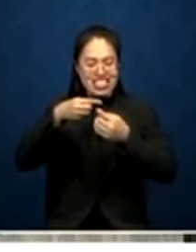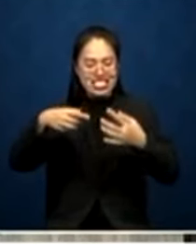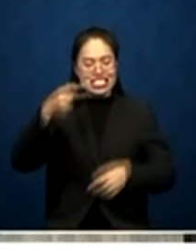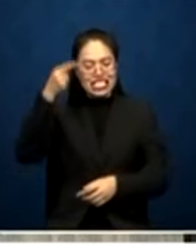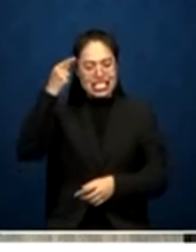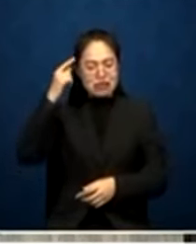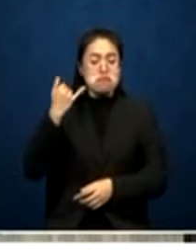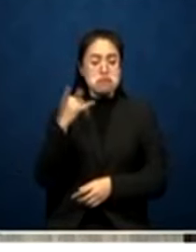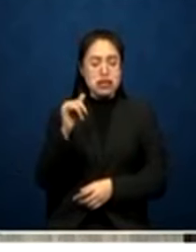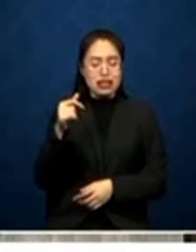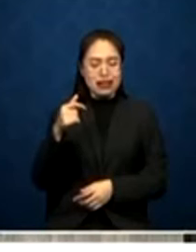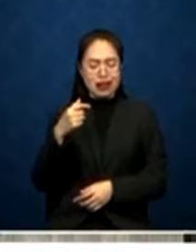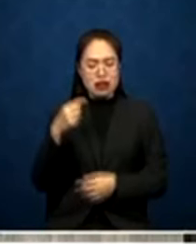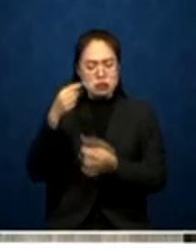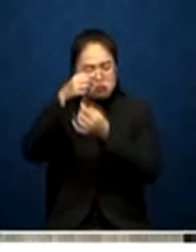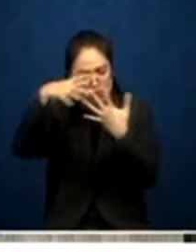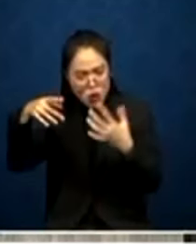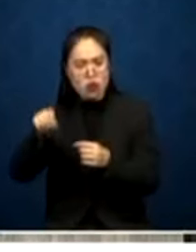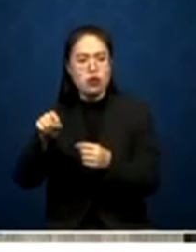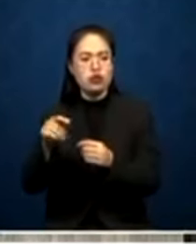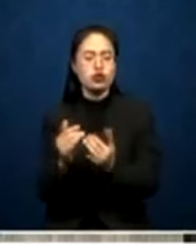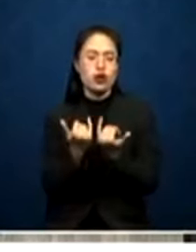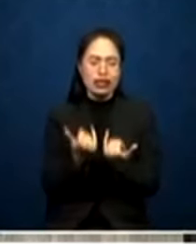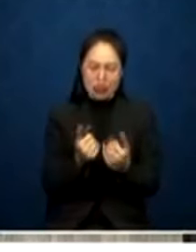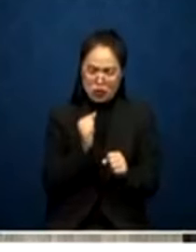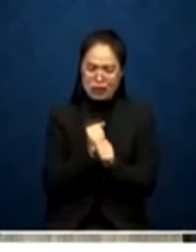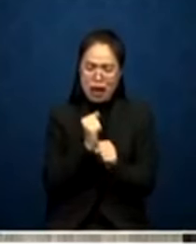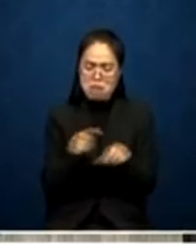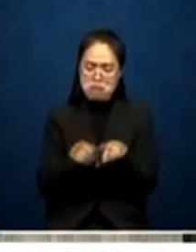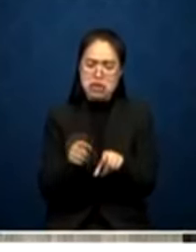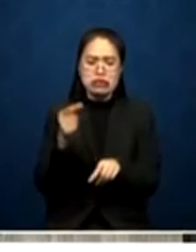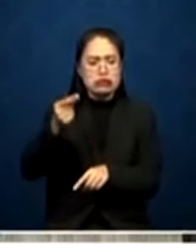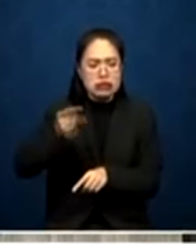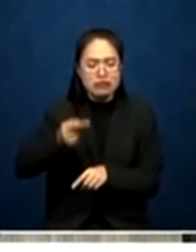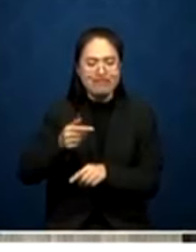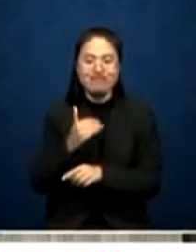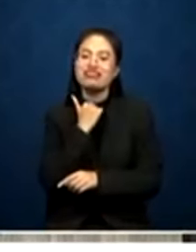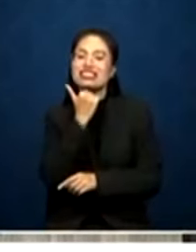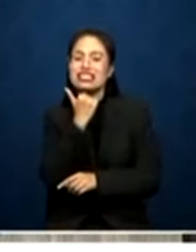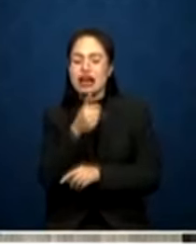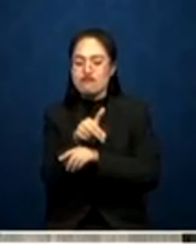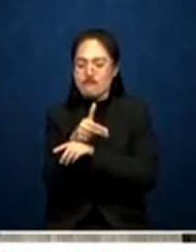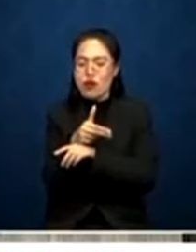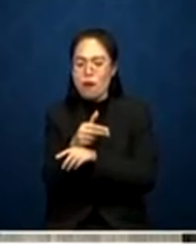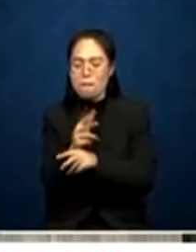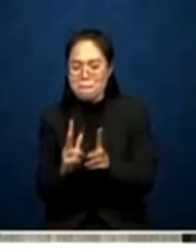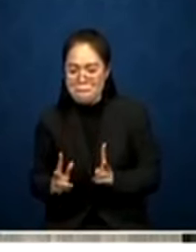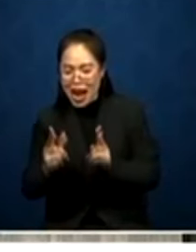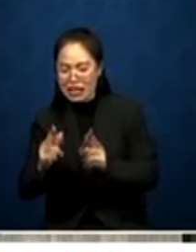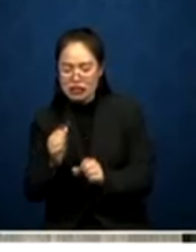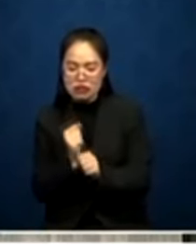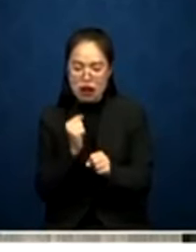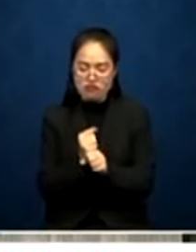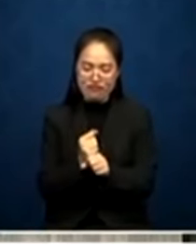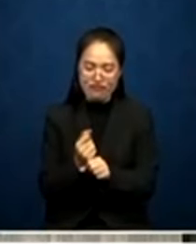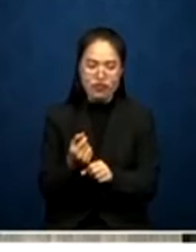งเป็น misinformation มาคราวนี้ก็ทำอีกตัดต่อคลิปเสียงเพื่อใส่ร้ายหากท่านประธานไปฟัง